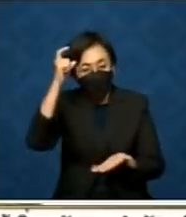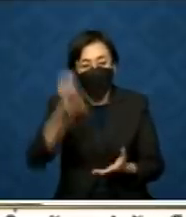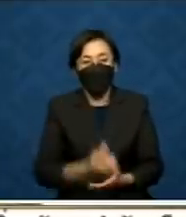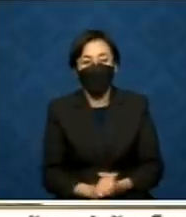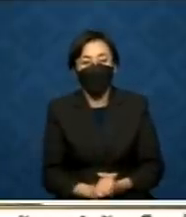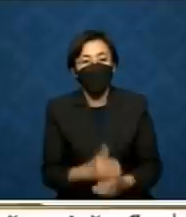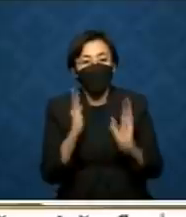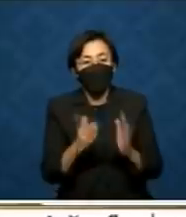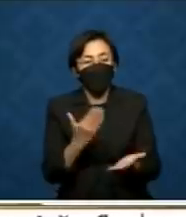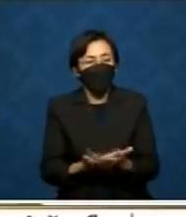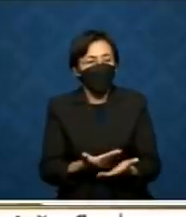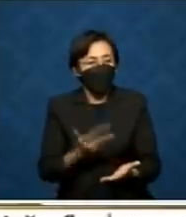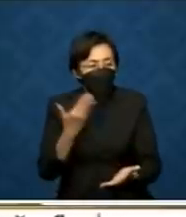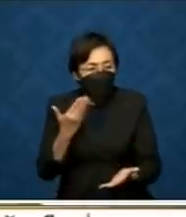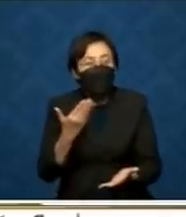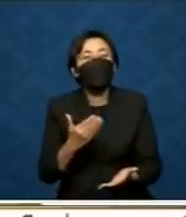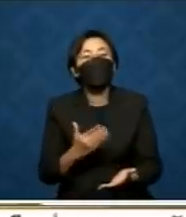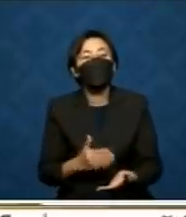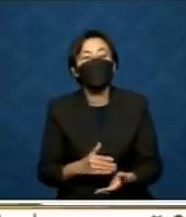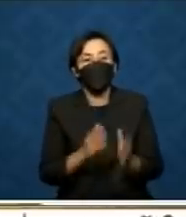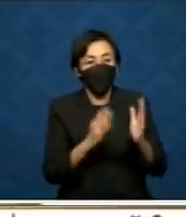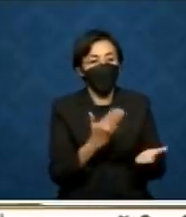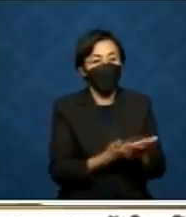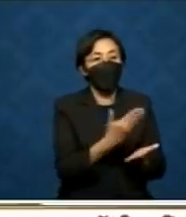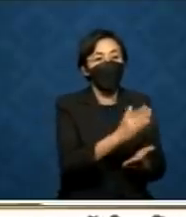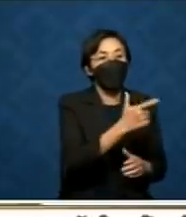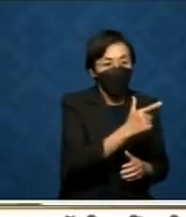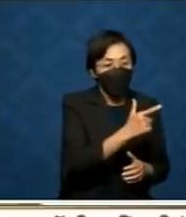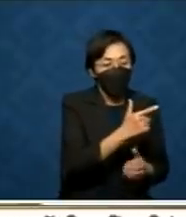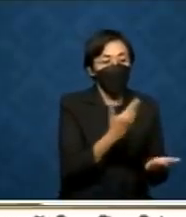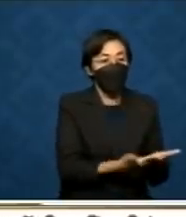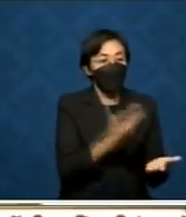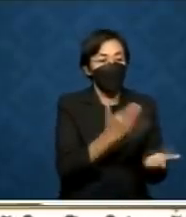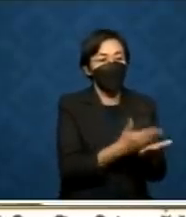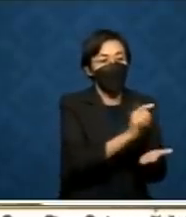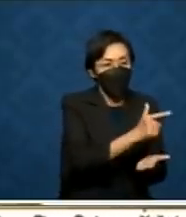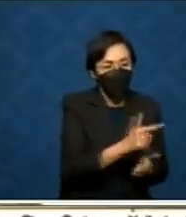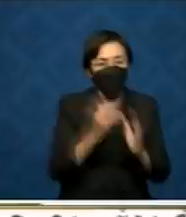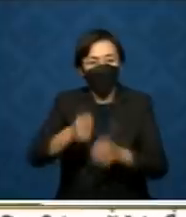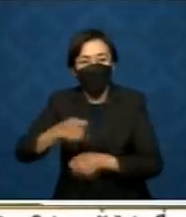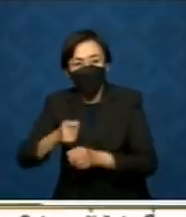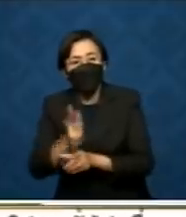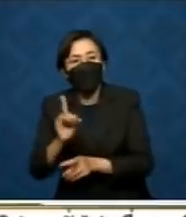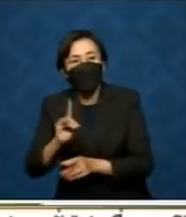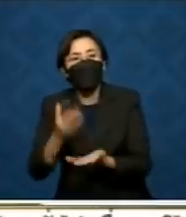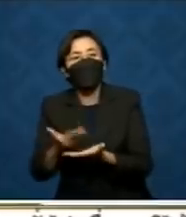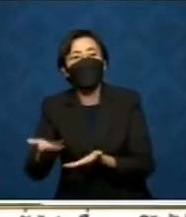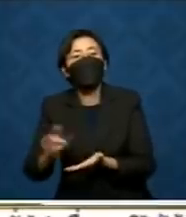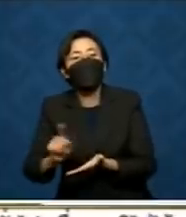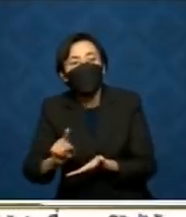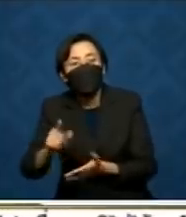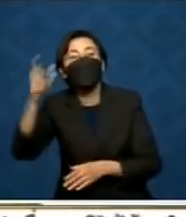เศรษฐีนะทรัพย์สินของเศรษฐีคือทองคำซื้อตุนไว้ถ้าเกษตรกรซื้อโคล